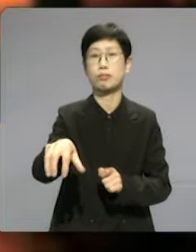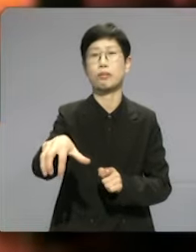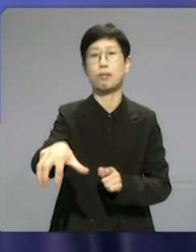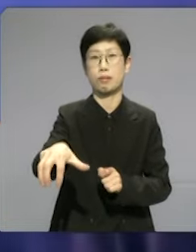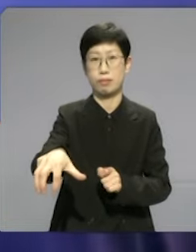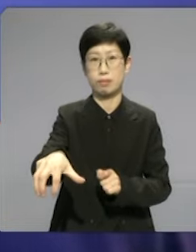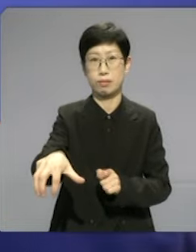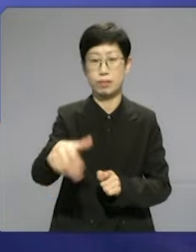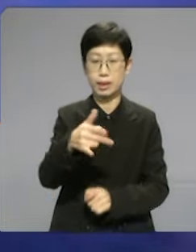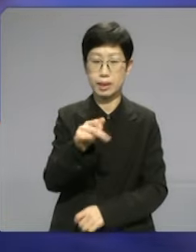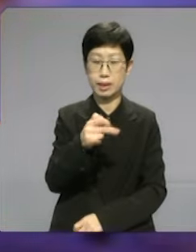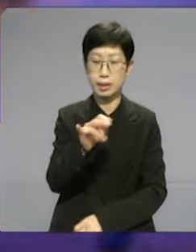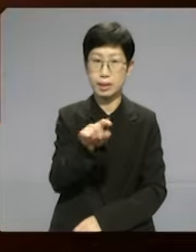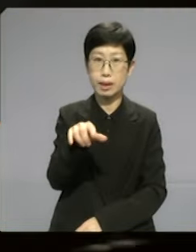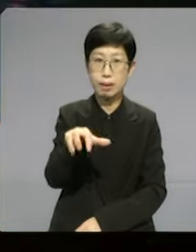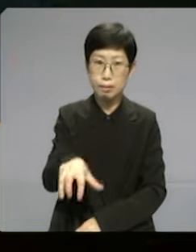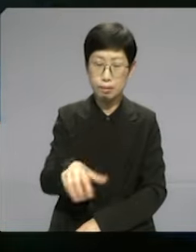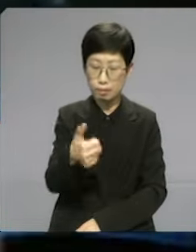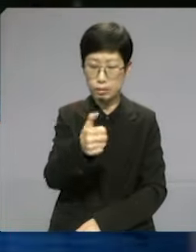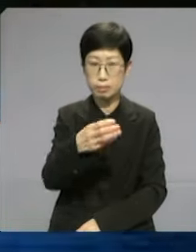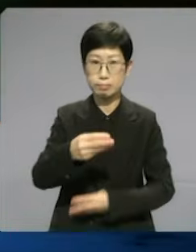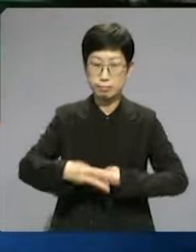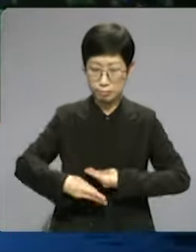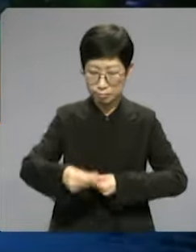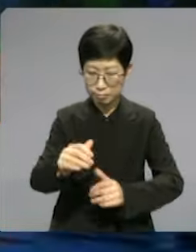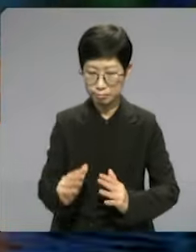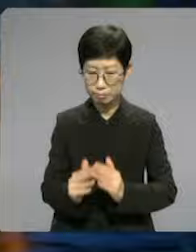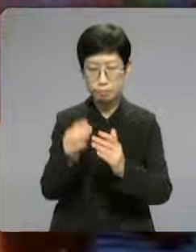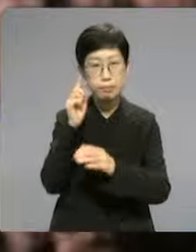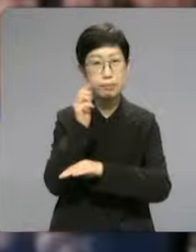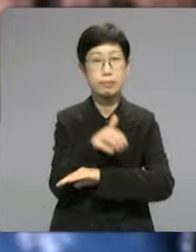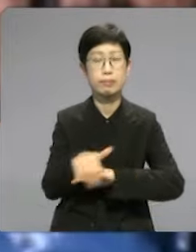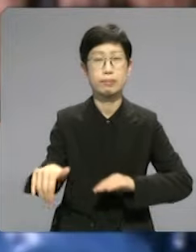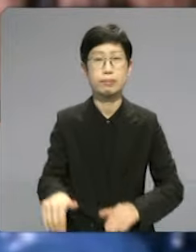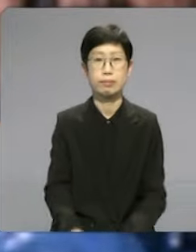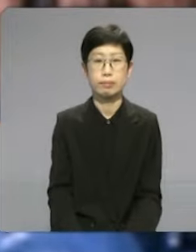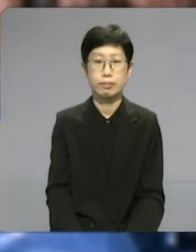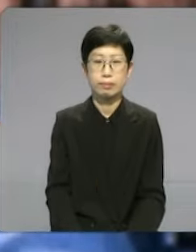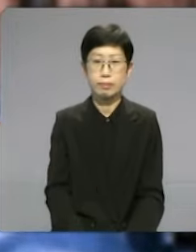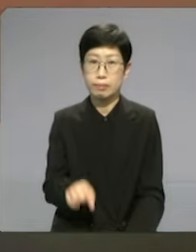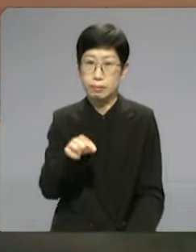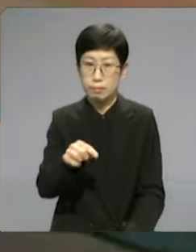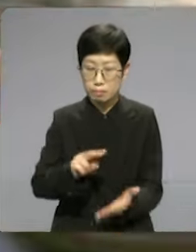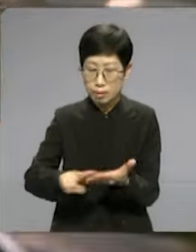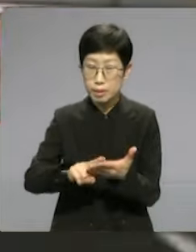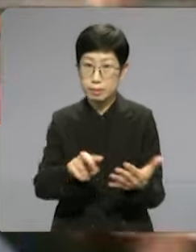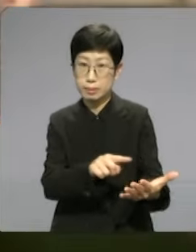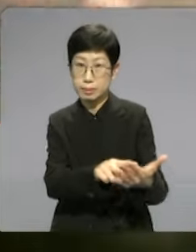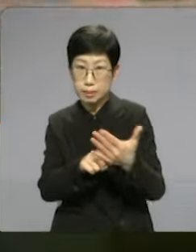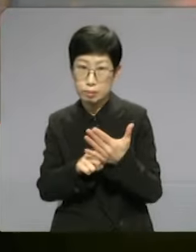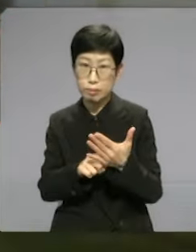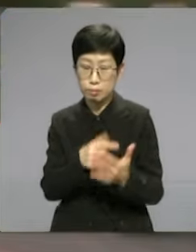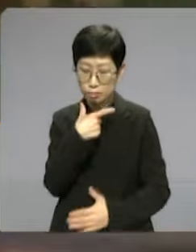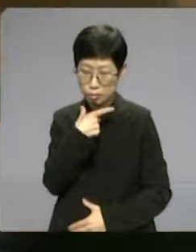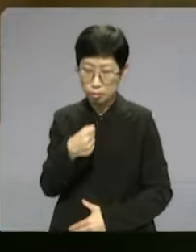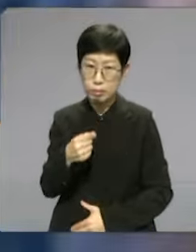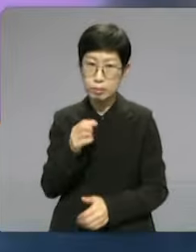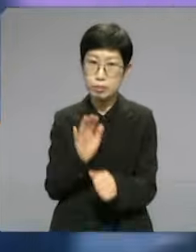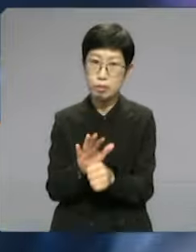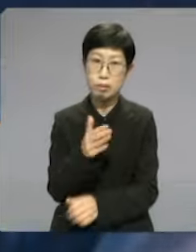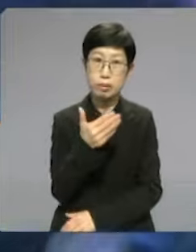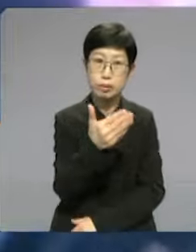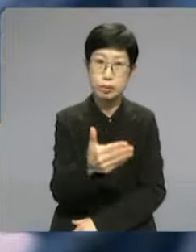떨어진 키디아 지역의 50만 제미 규모로 건설될 예정입니다 드래곤볼 시리즈에 등장하는 소원을 들어주는 존재